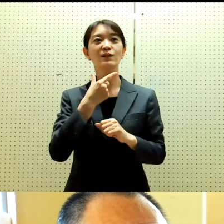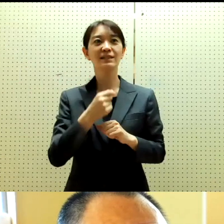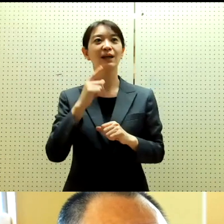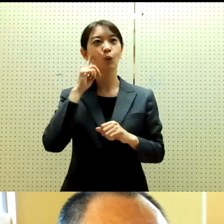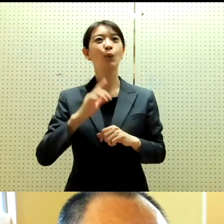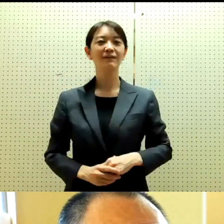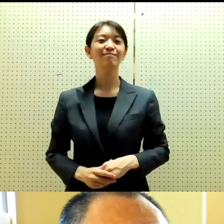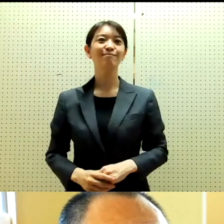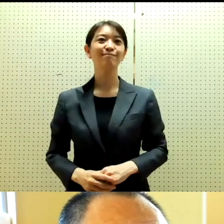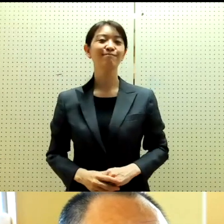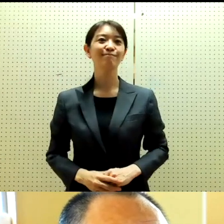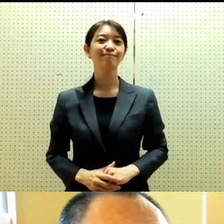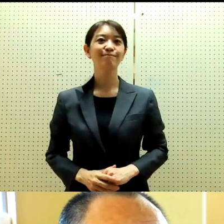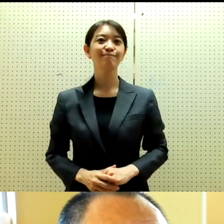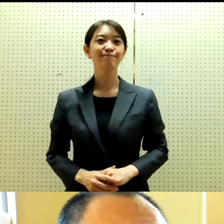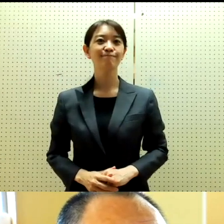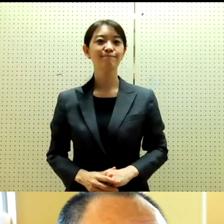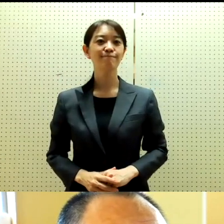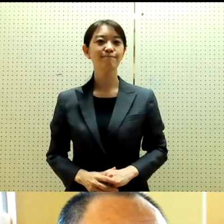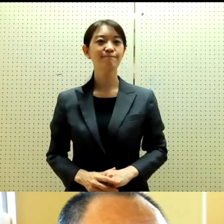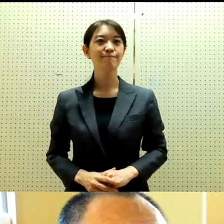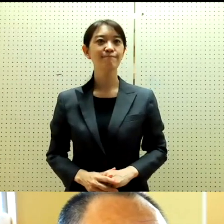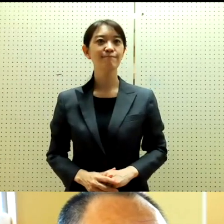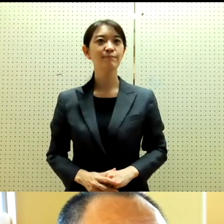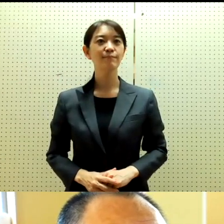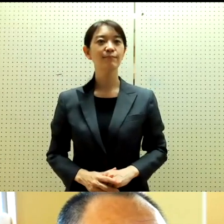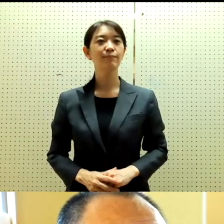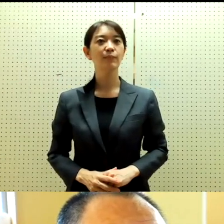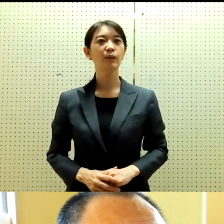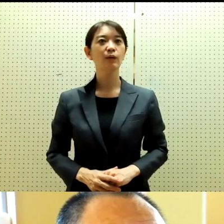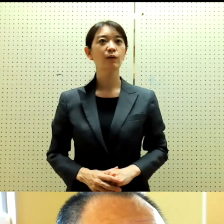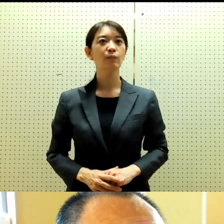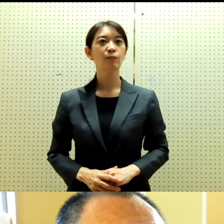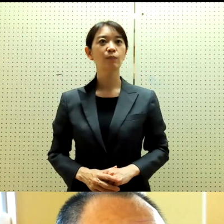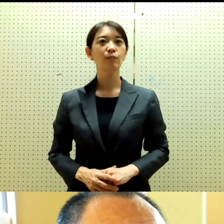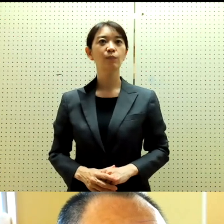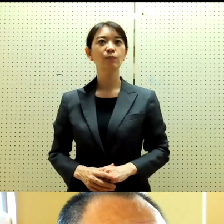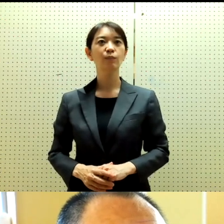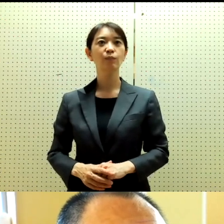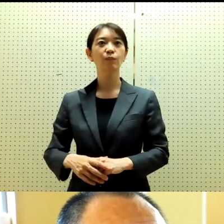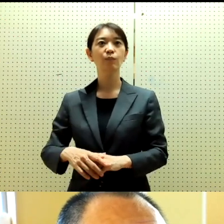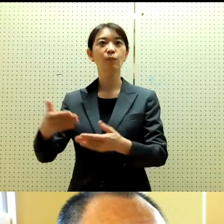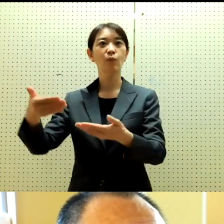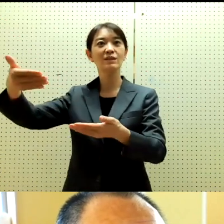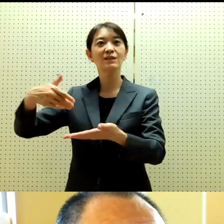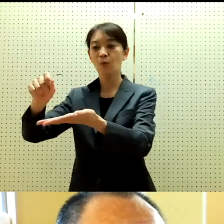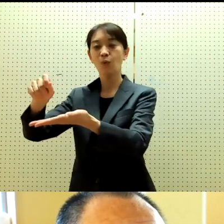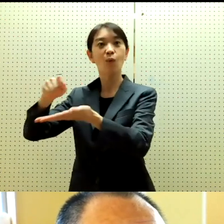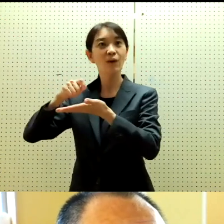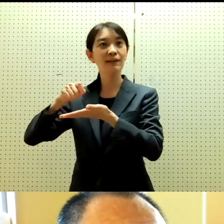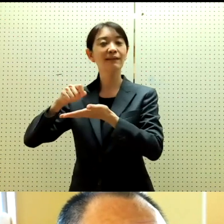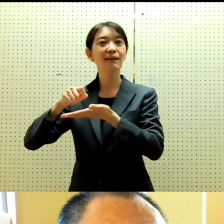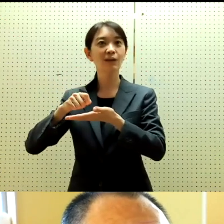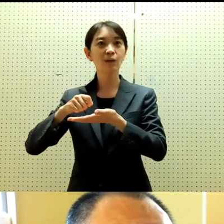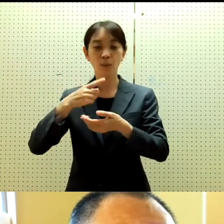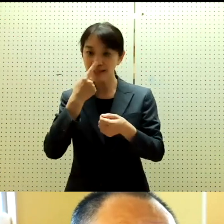ております。で、ですね、私の方からいただいたご質問を、読み上げさせていただきますので